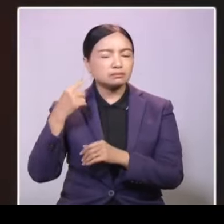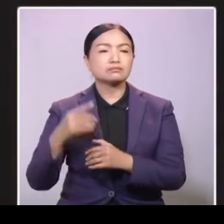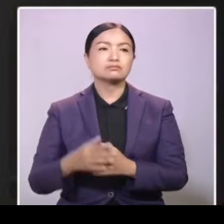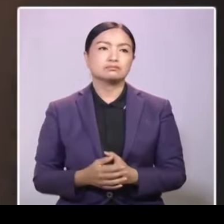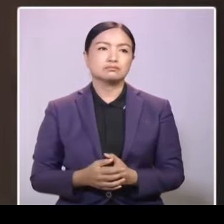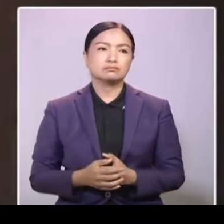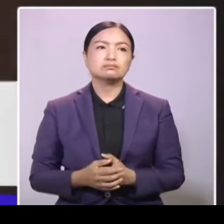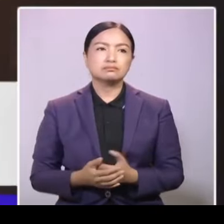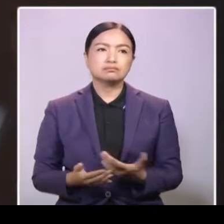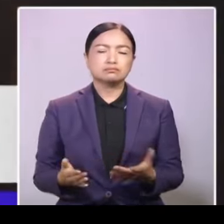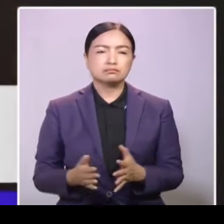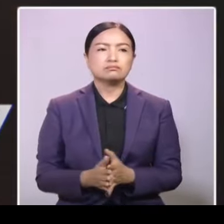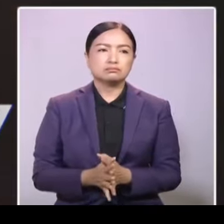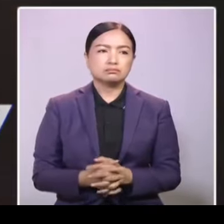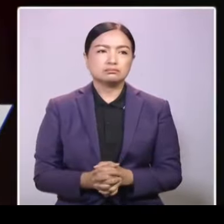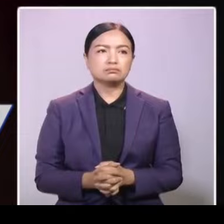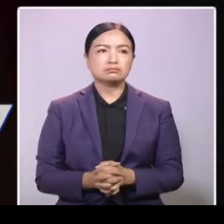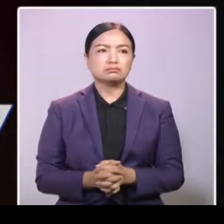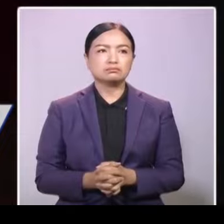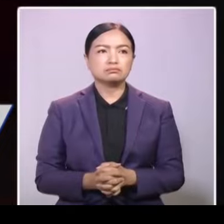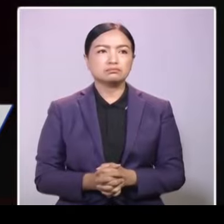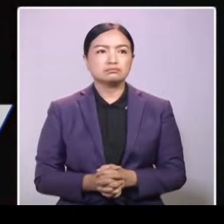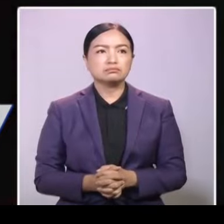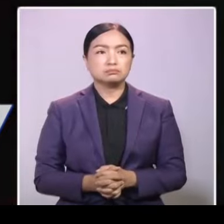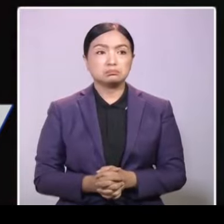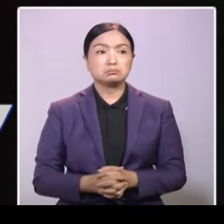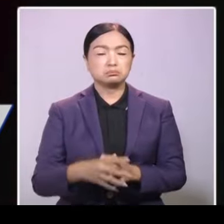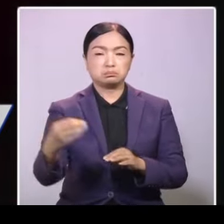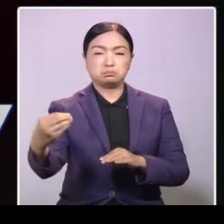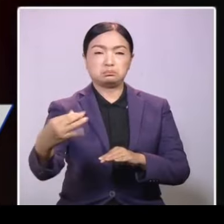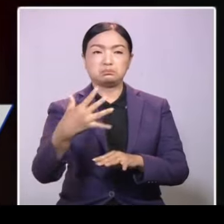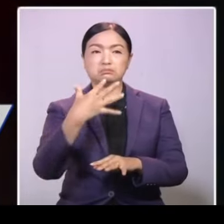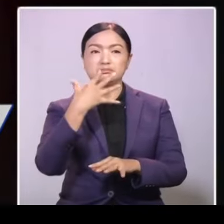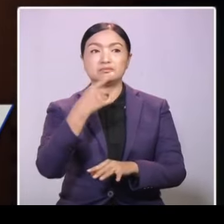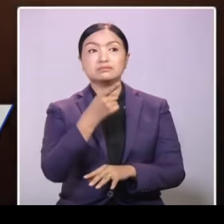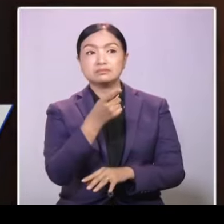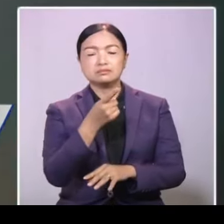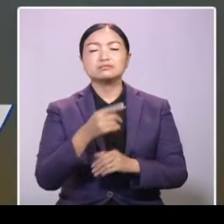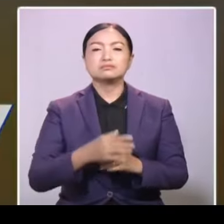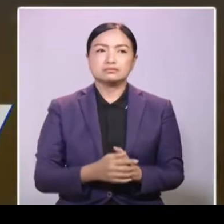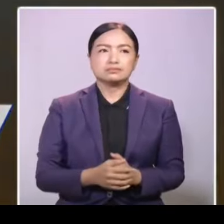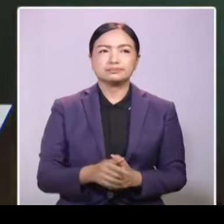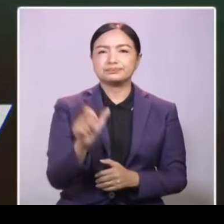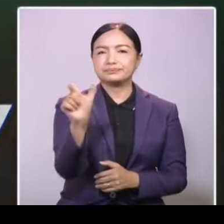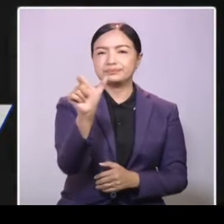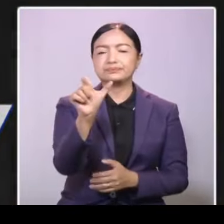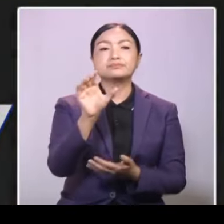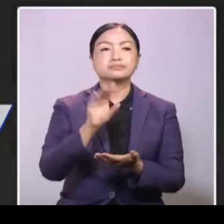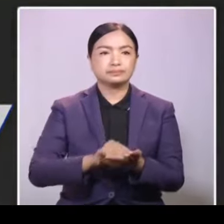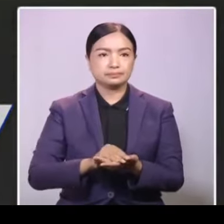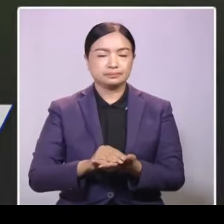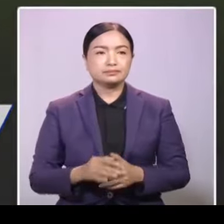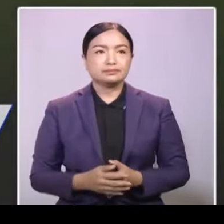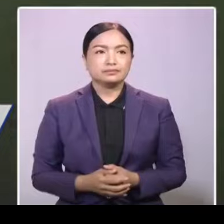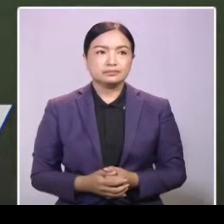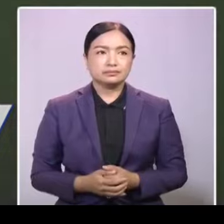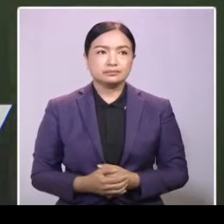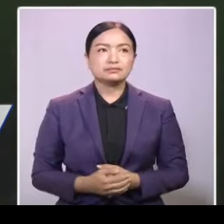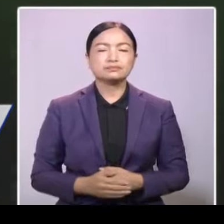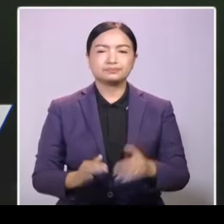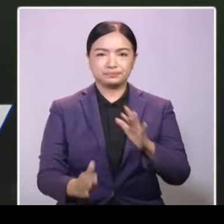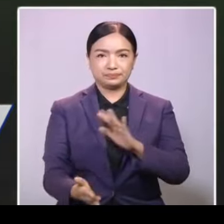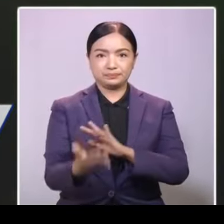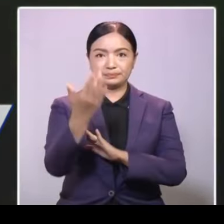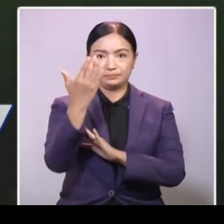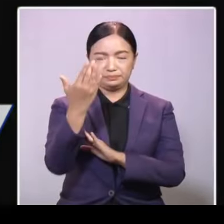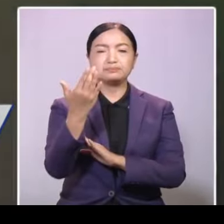หรือว่าไฟฟ้าลัดวงจรอะไรหรือเปล่าก็ไม่รู ้แล้วไฟก็ลุกแบบนี้เลยนะฮะ ใช่ แล้วมีคนถ่ายคลิปเอาไว้ได้คือเกิดตอนเช้ามืดอ่ะ